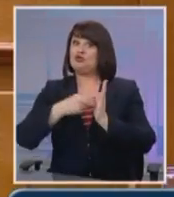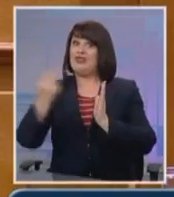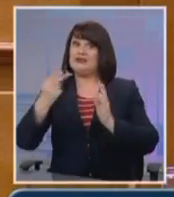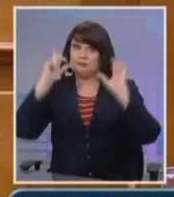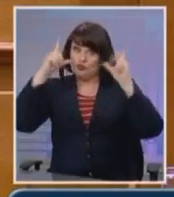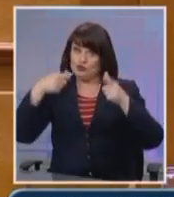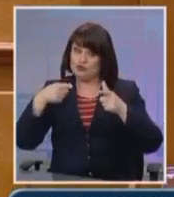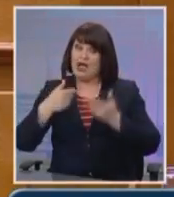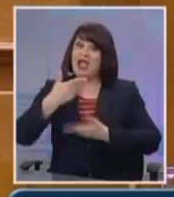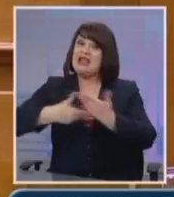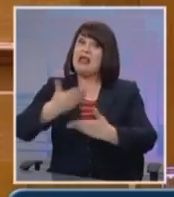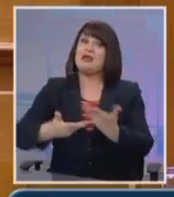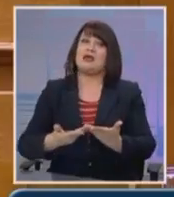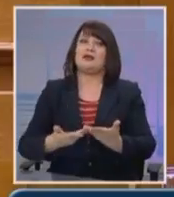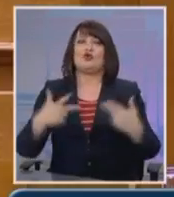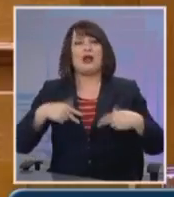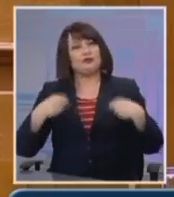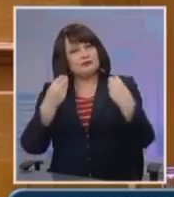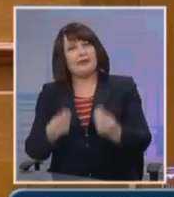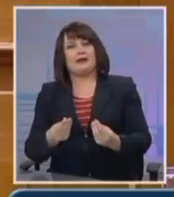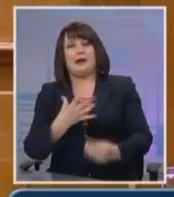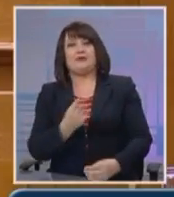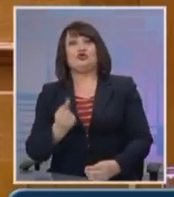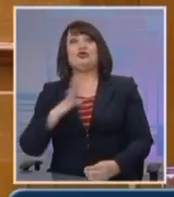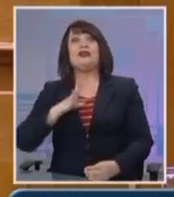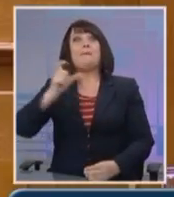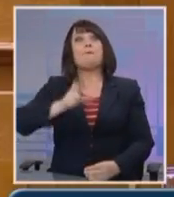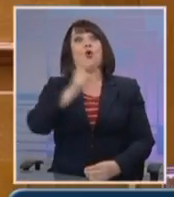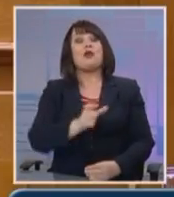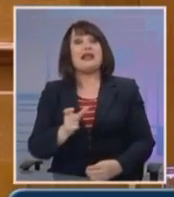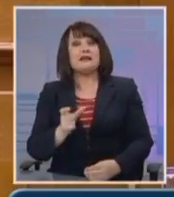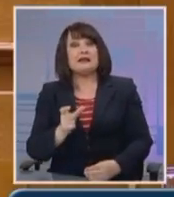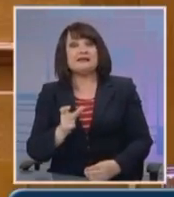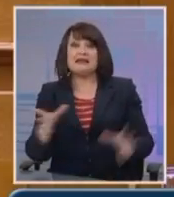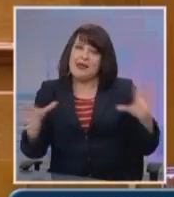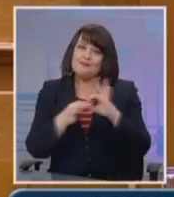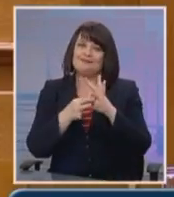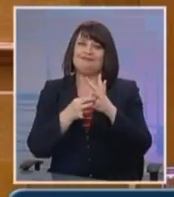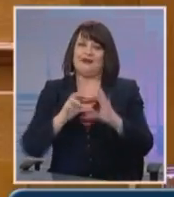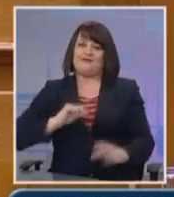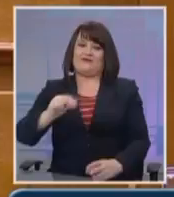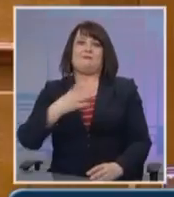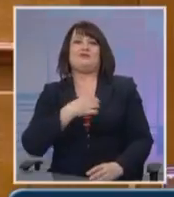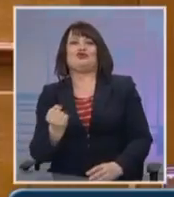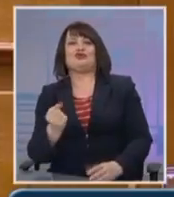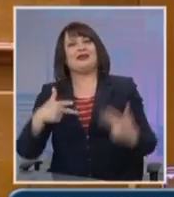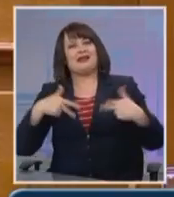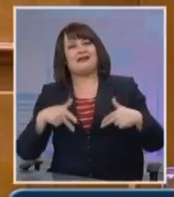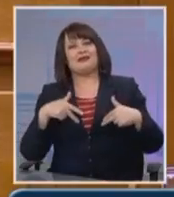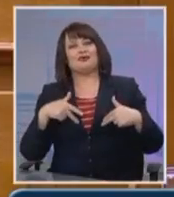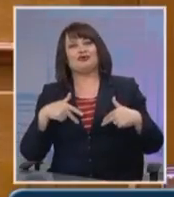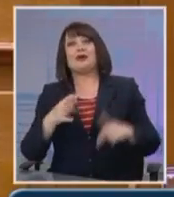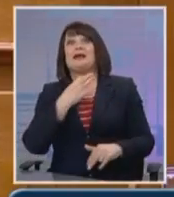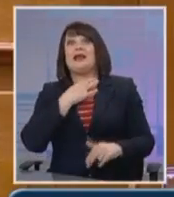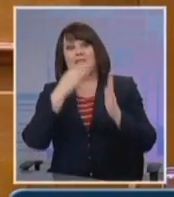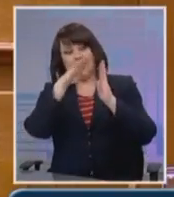θεσμούς αλληλεγγύης. Ένα κράτος που εμπιστεύεται τους πολίτες και που το εμπιστεύονται οι πολίτες. Και στο πλαίσιο αυτό χρειάζονται μια